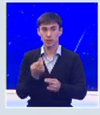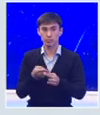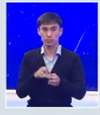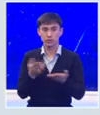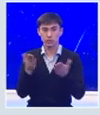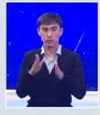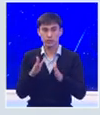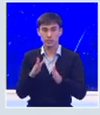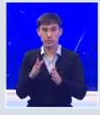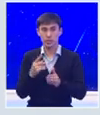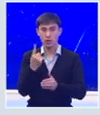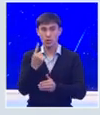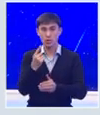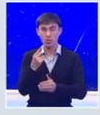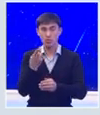жағдайда бұл лот